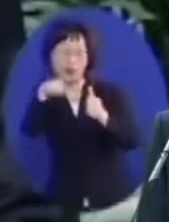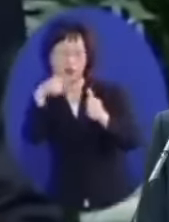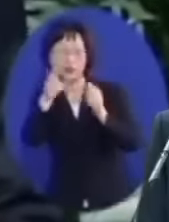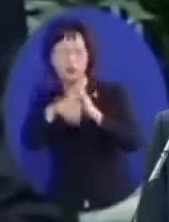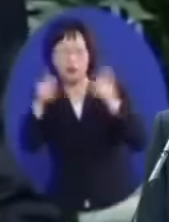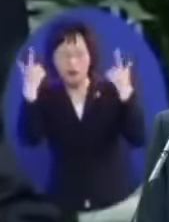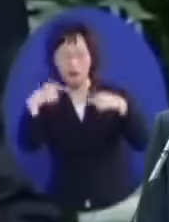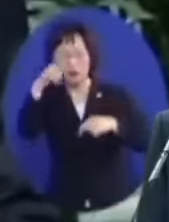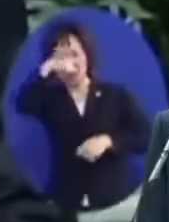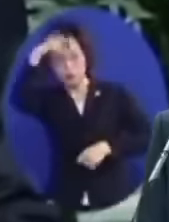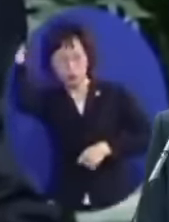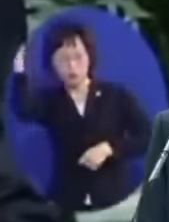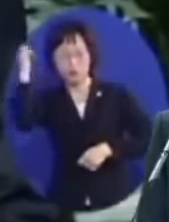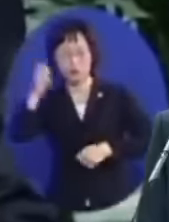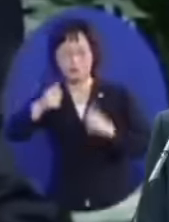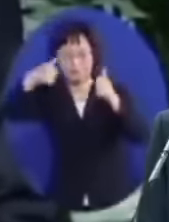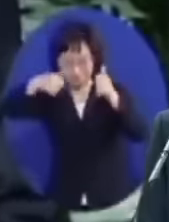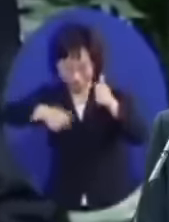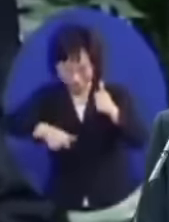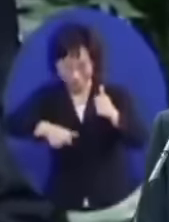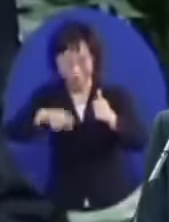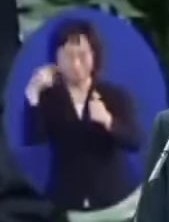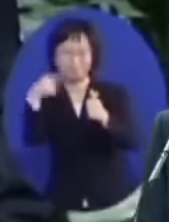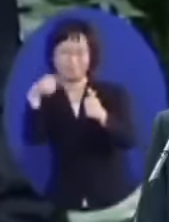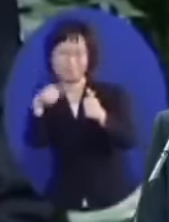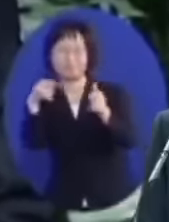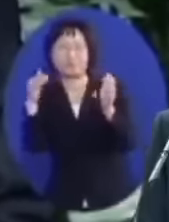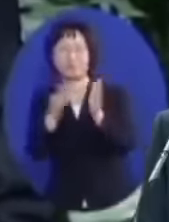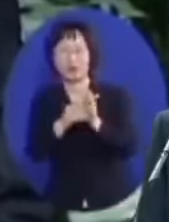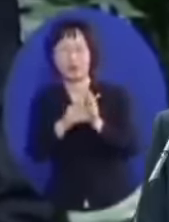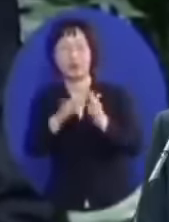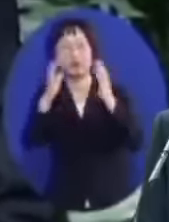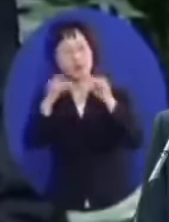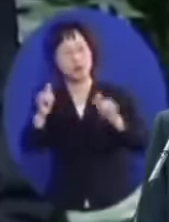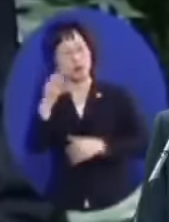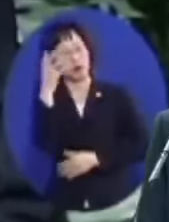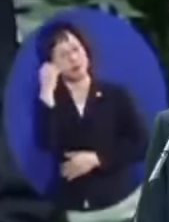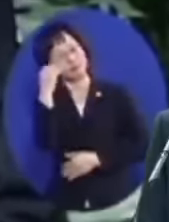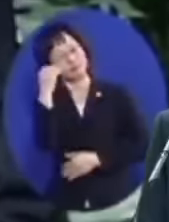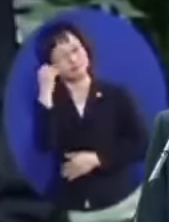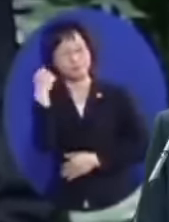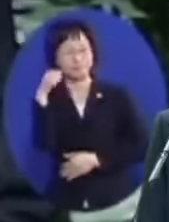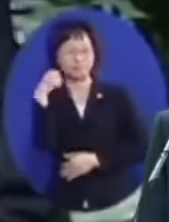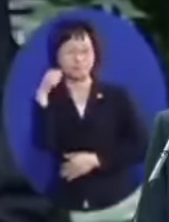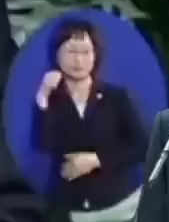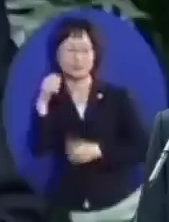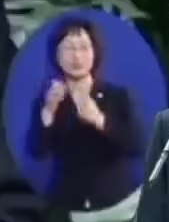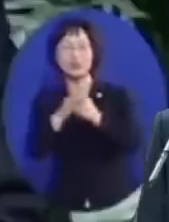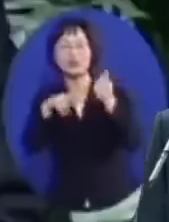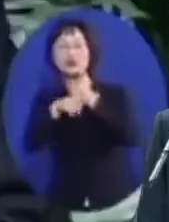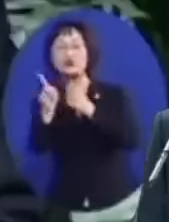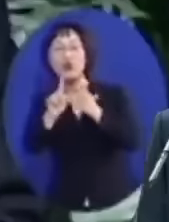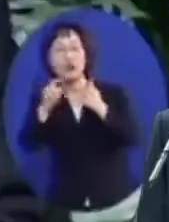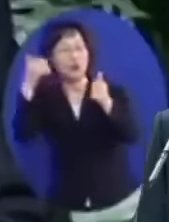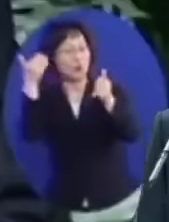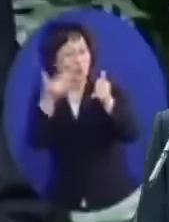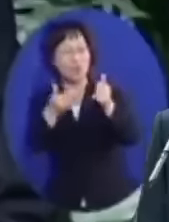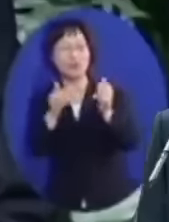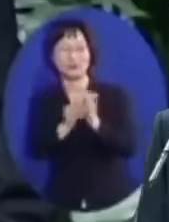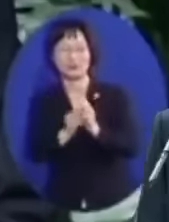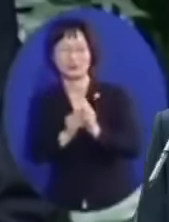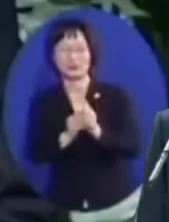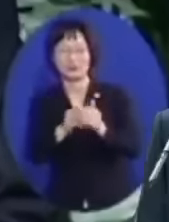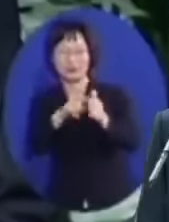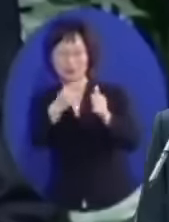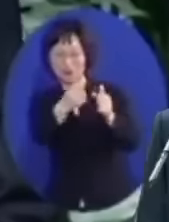숙이고 어린이에게 말씀을 가르쳤습니다. 사람들은 이상하게 생각해서 그 이유를 물었습니다. 그러니까 그가 한